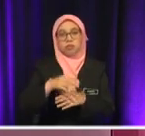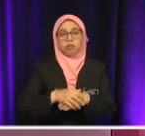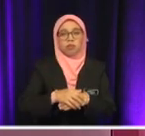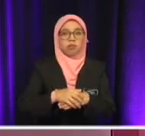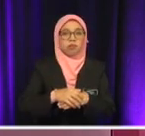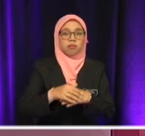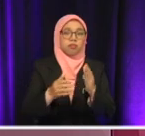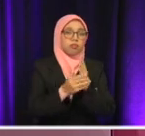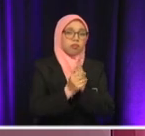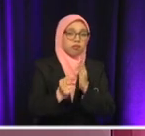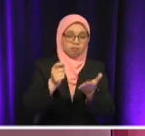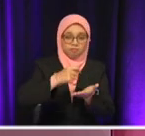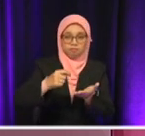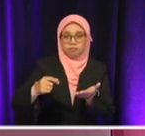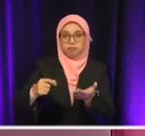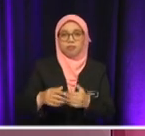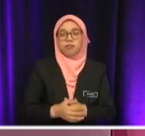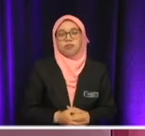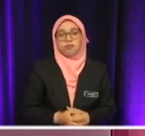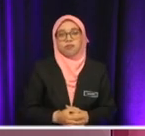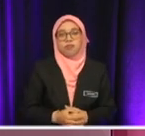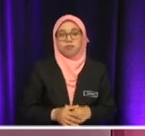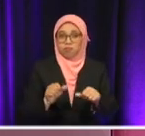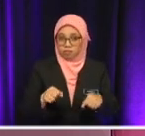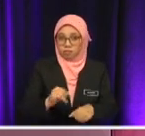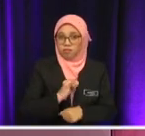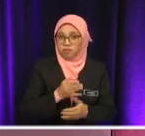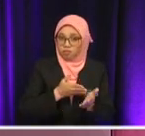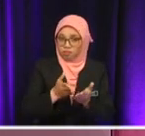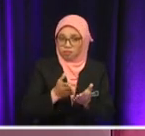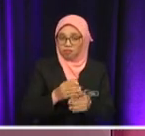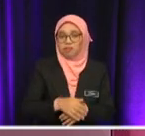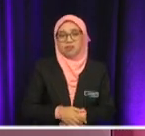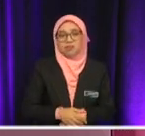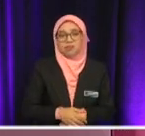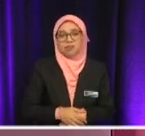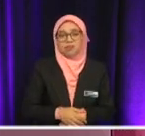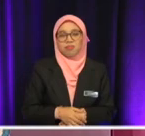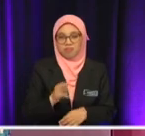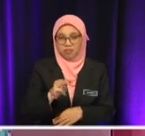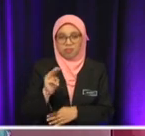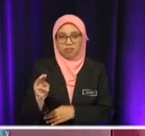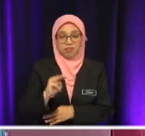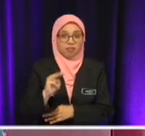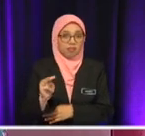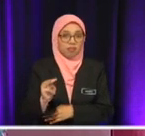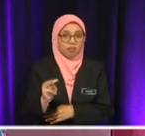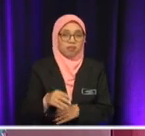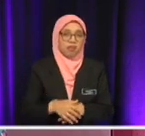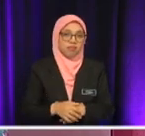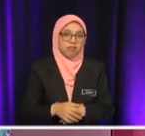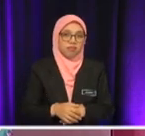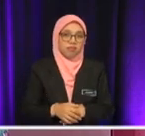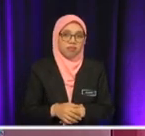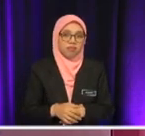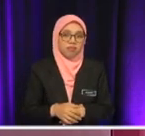kan? Okey, Syafiqah, boleh saya teruskan? Silakan, Cikgu. Okey, baik murid-murid, kita perkasakan lagi hari kita ni